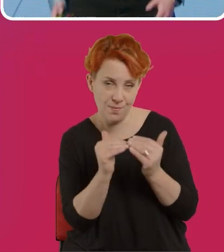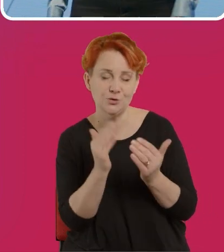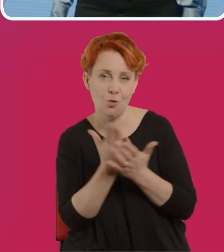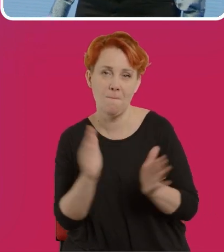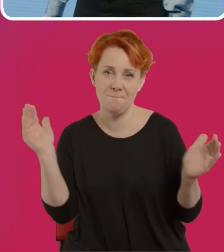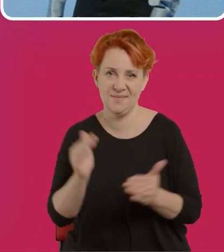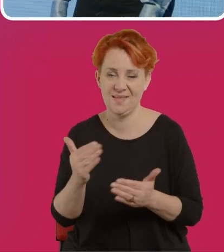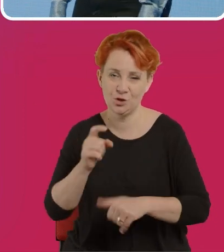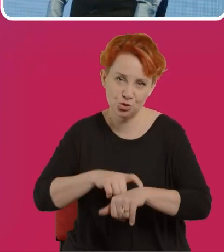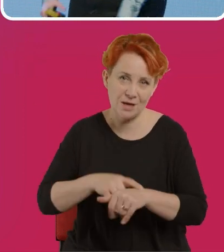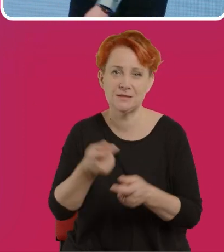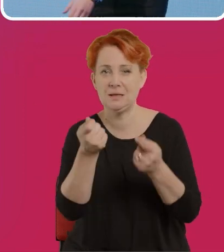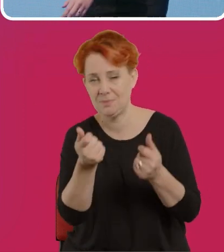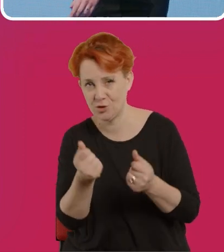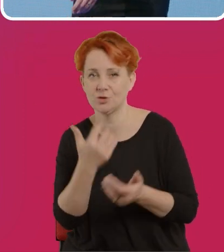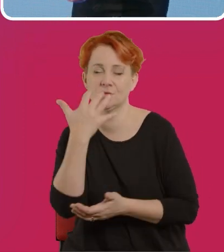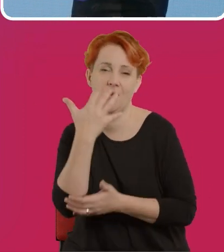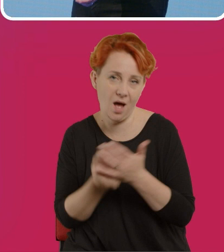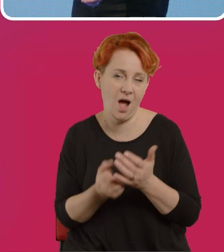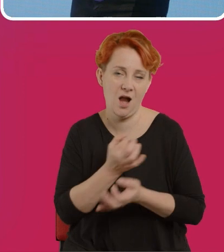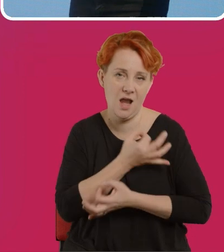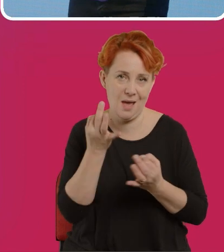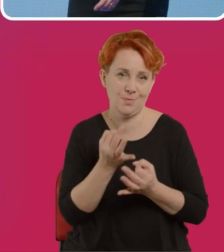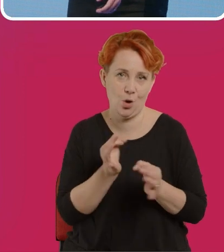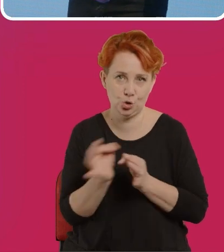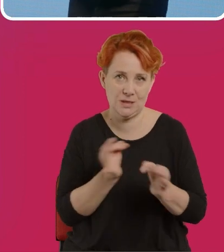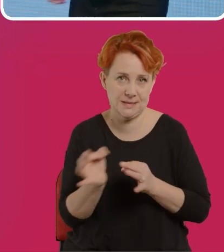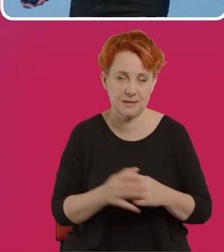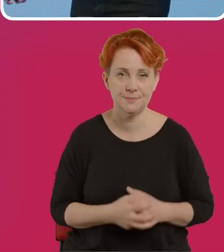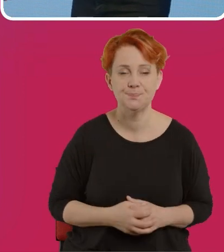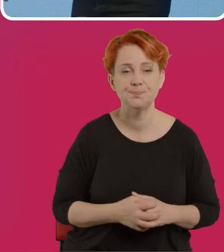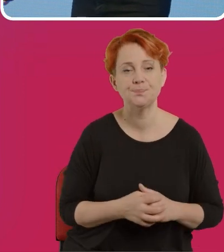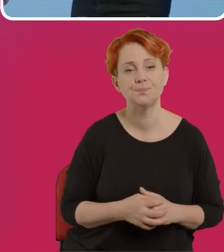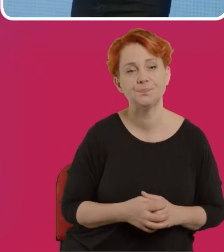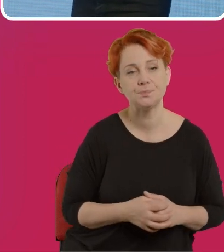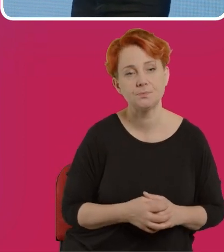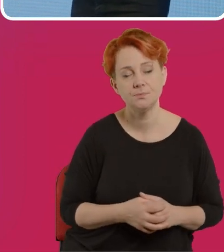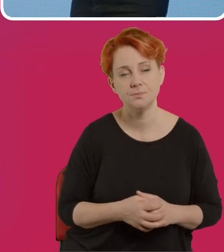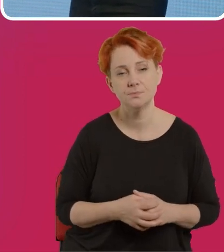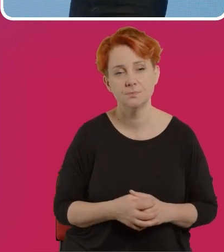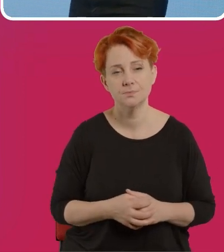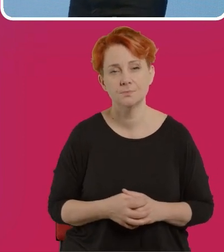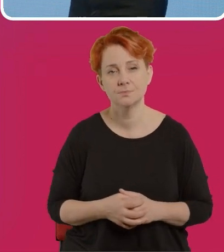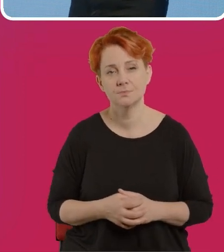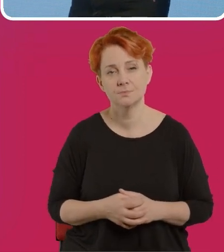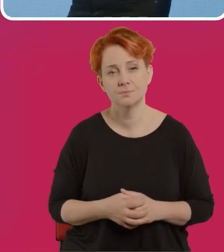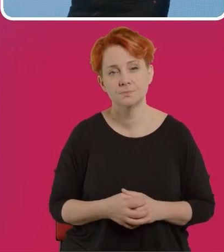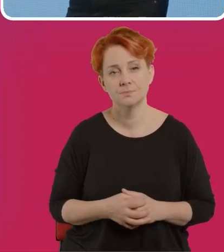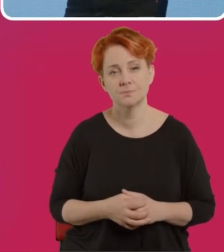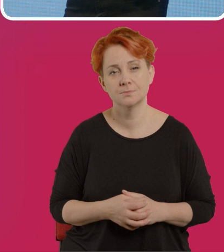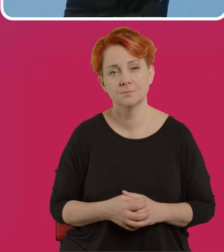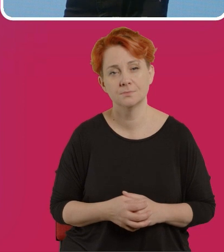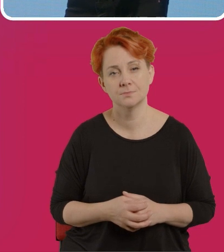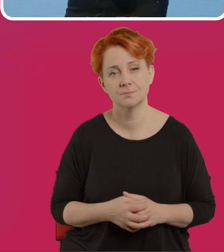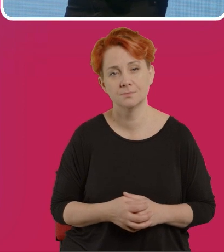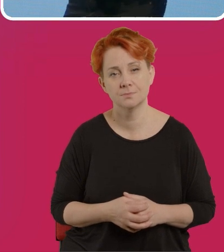oszczędza nam czas i pieniądze, koniec końców. No i teraz to, do czego chciałabym o tych nauce. Ja na przykład, tak jak